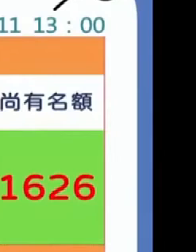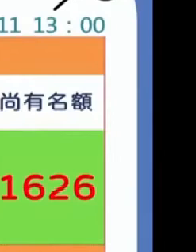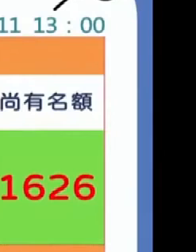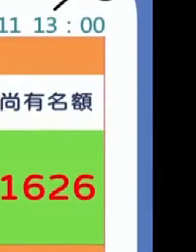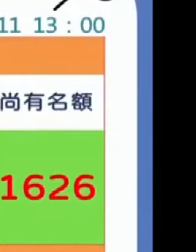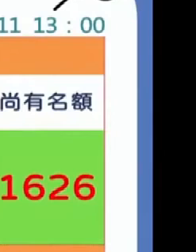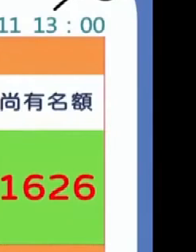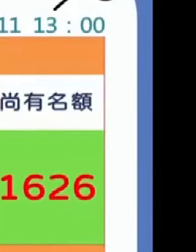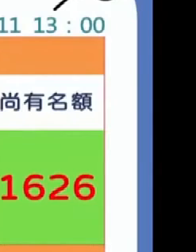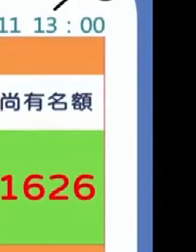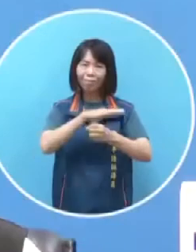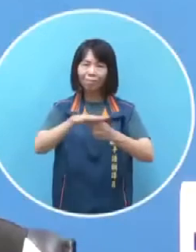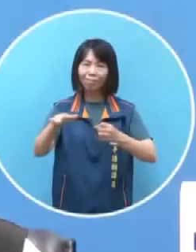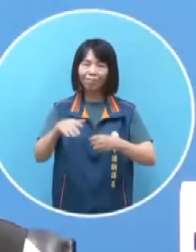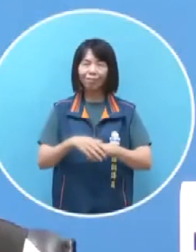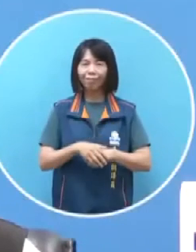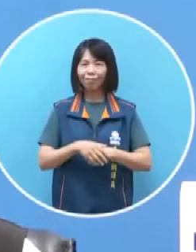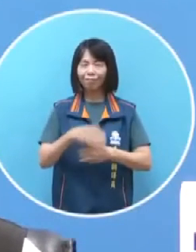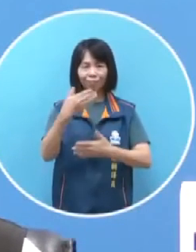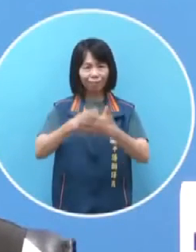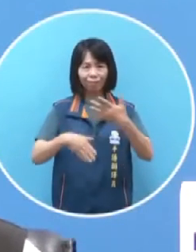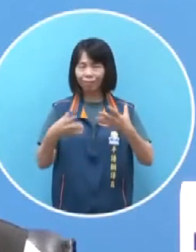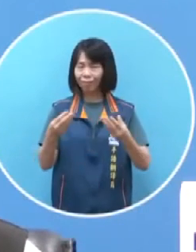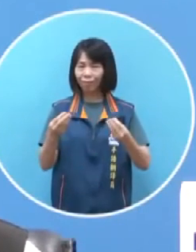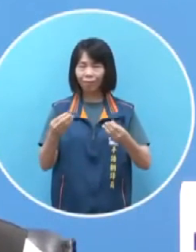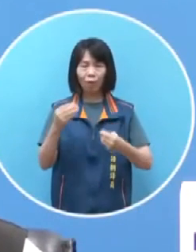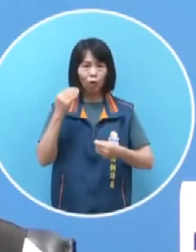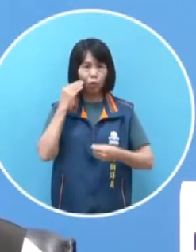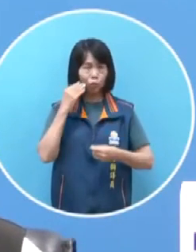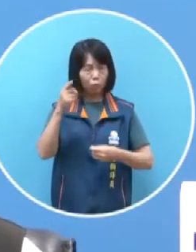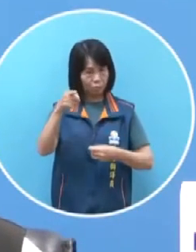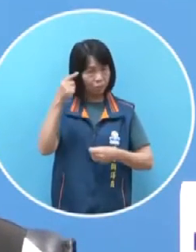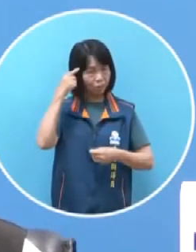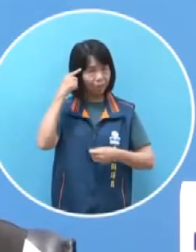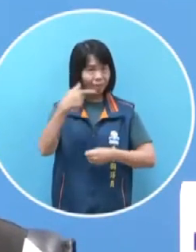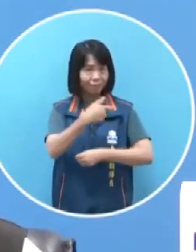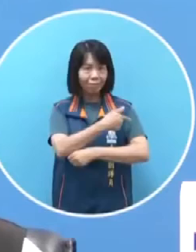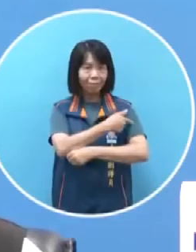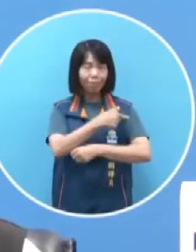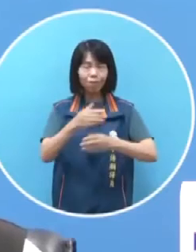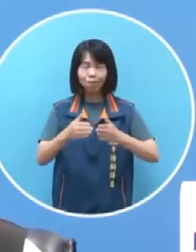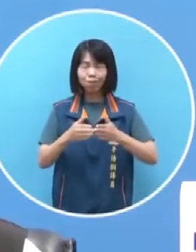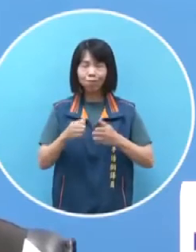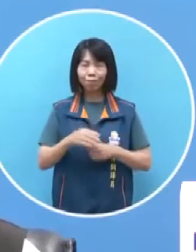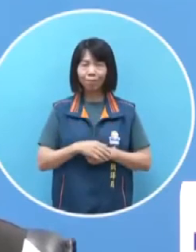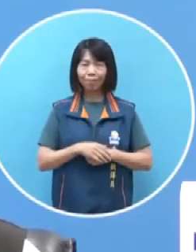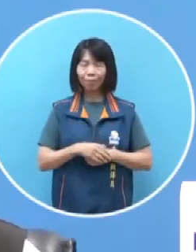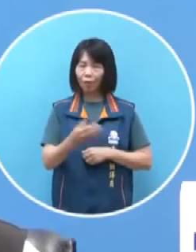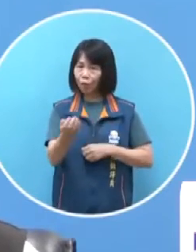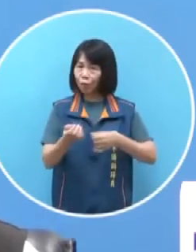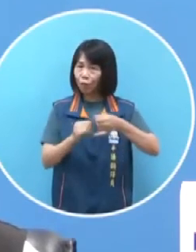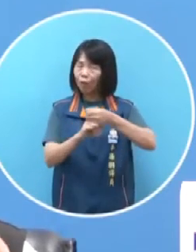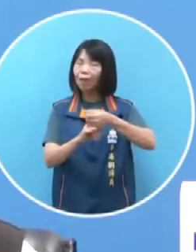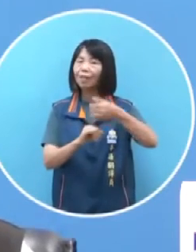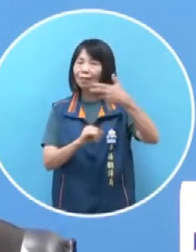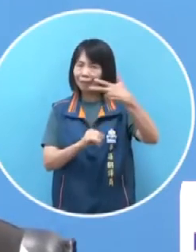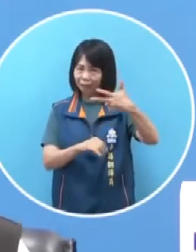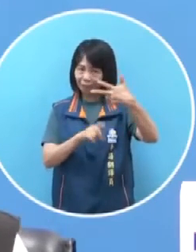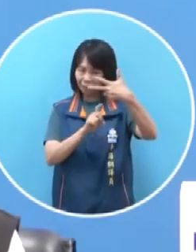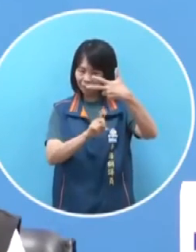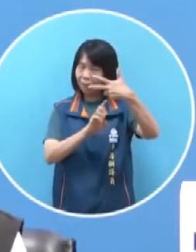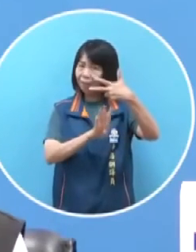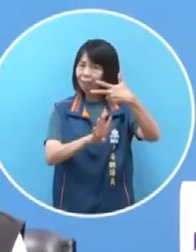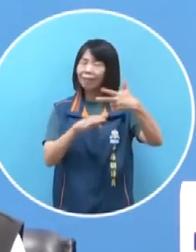约满了。那现在如果您有要接种的话，请预约到